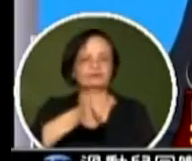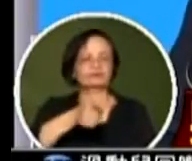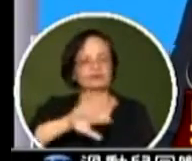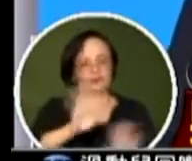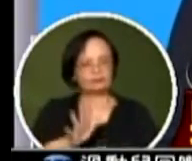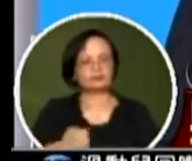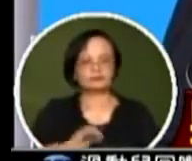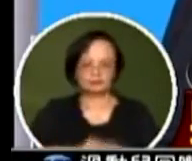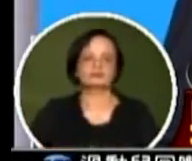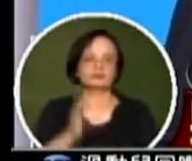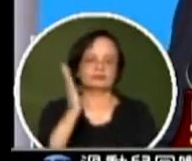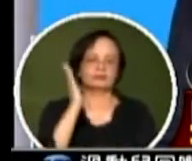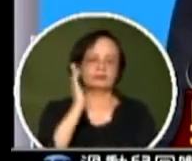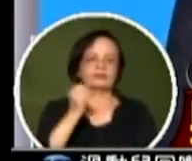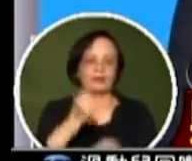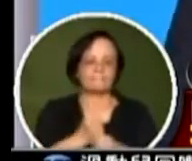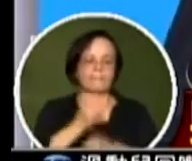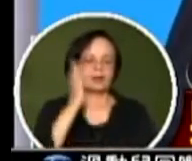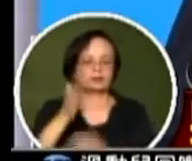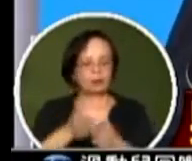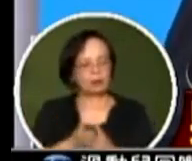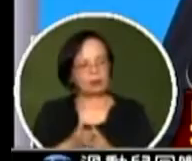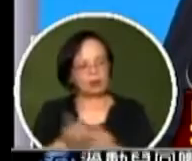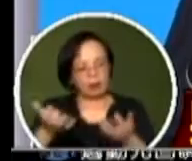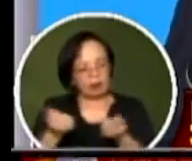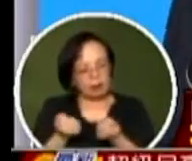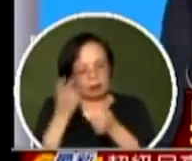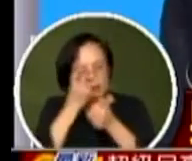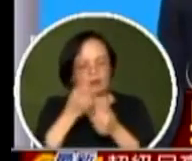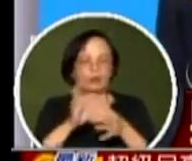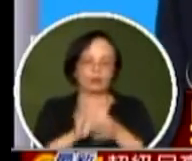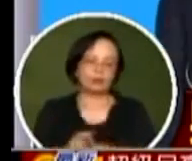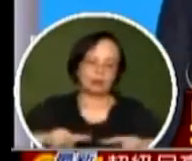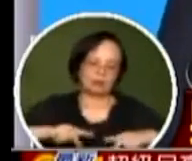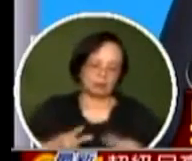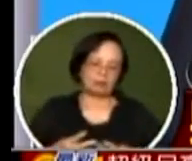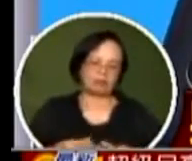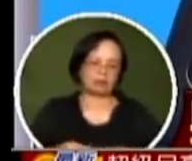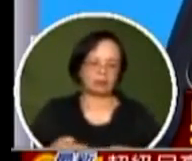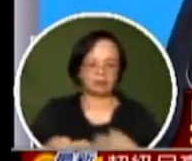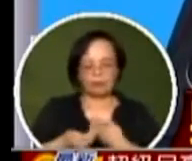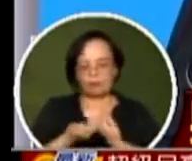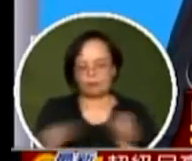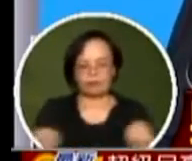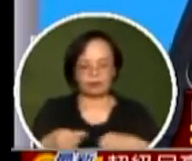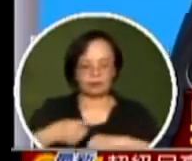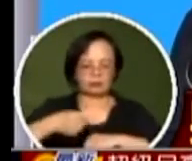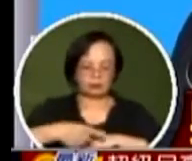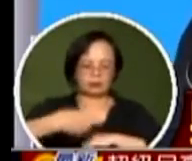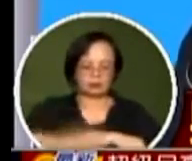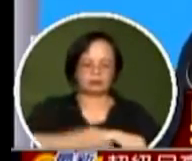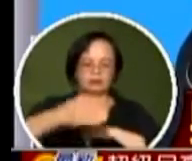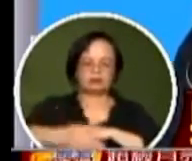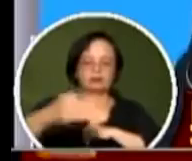伊嘛得爱接受这种，啊嘛爱接受人监督，所以唔得讲尾啊改做三吼三段，啊三段问题嘛无解决，